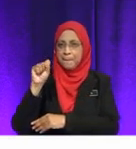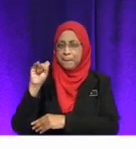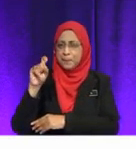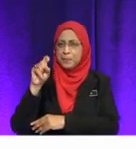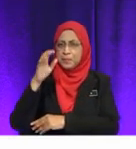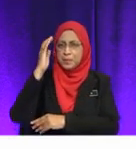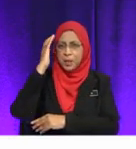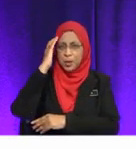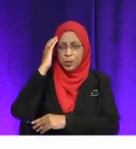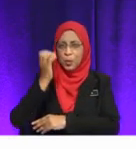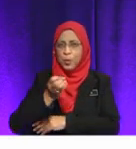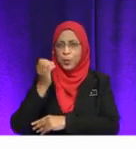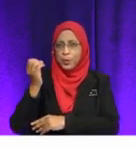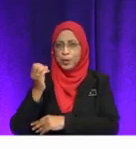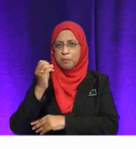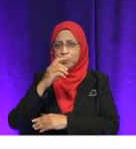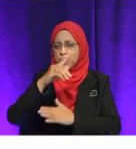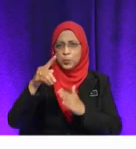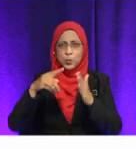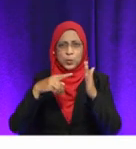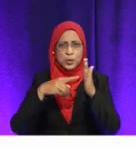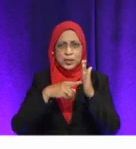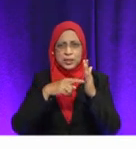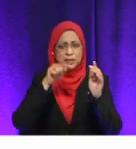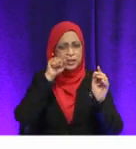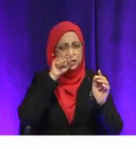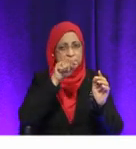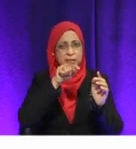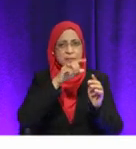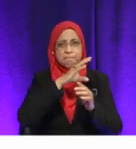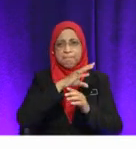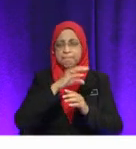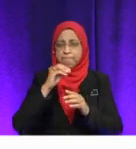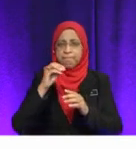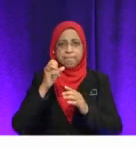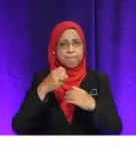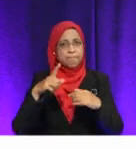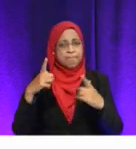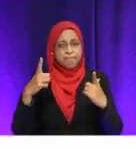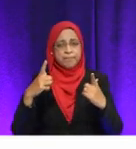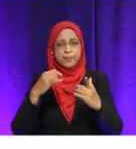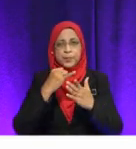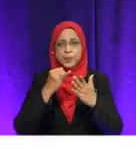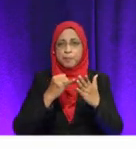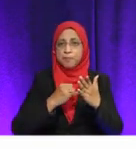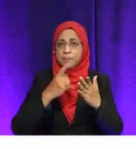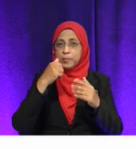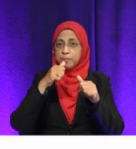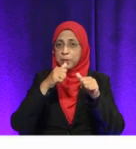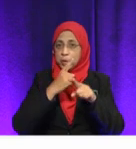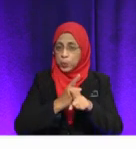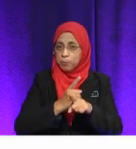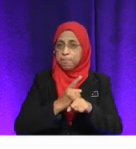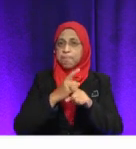sudut titik tengah bulatan dan sebagainya jadi tepat bagi memudahkan kerja penyewaan lukisan